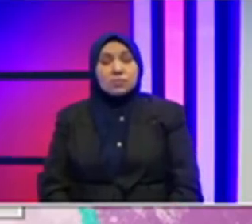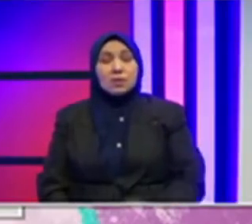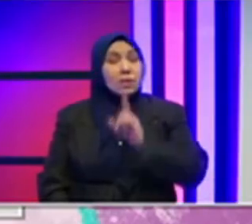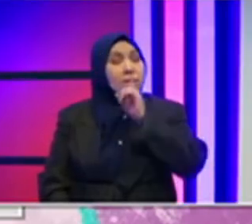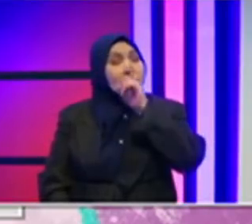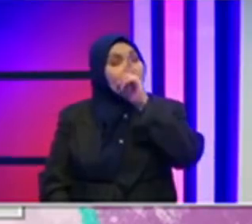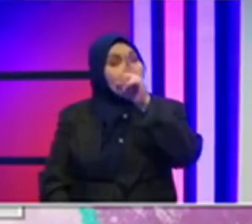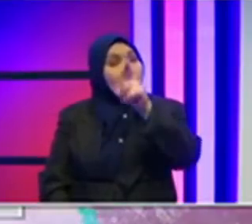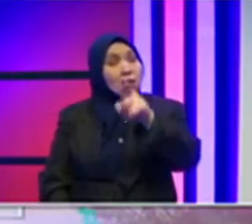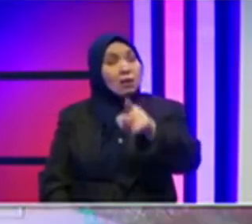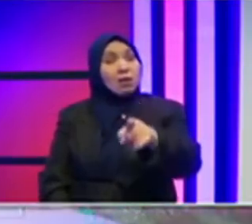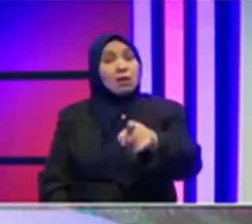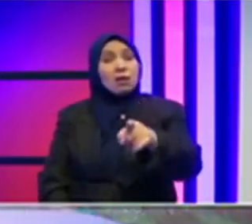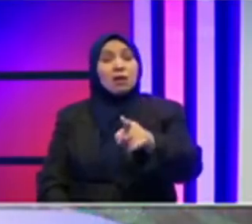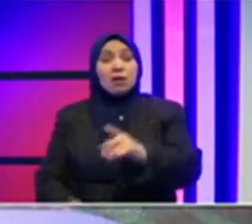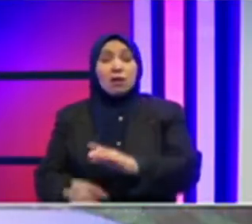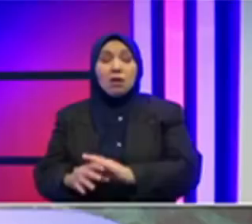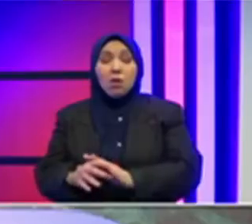صدق